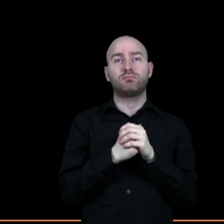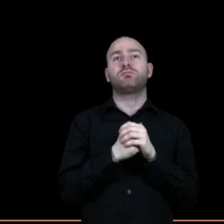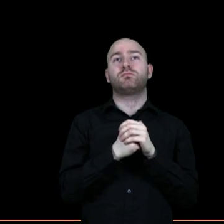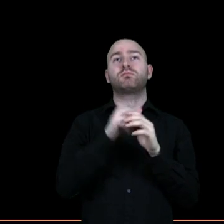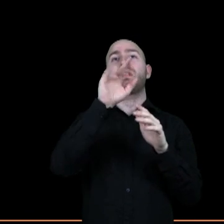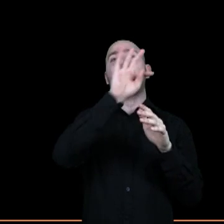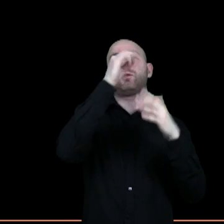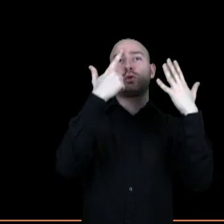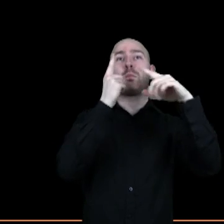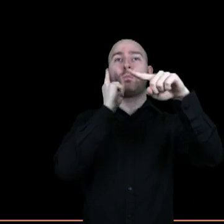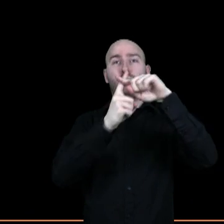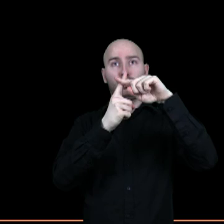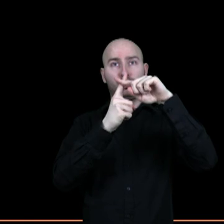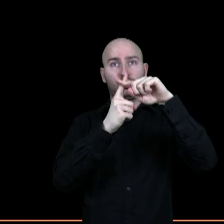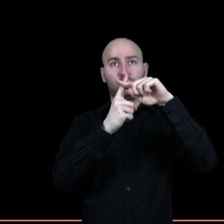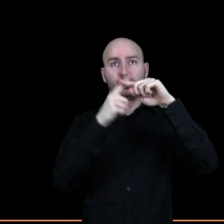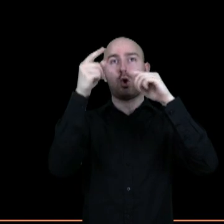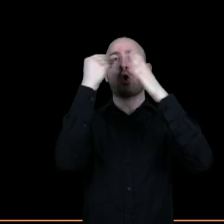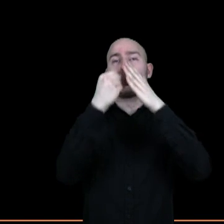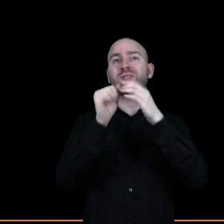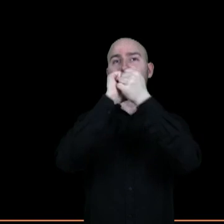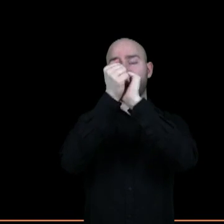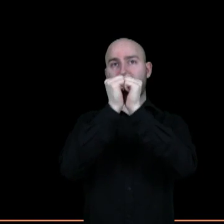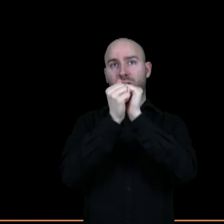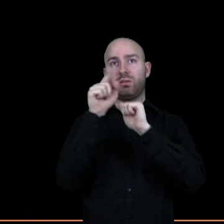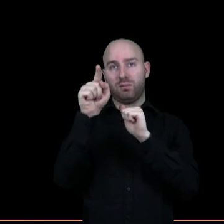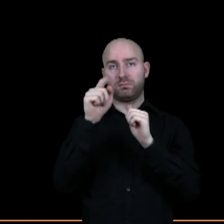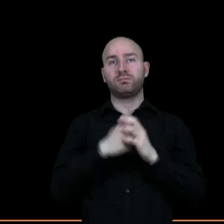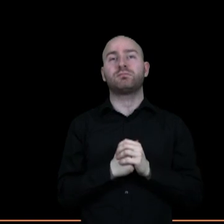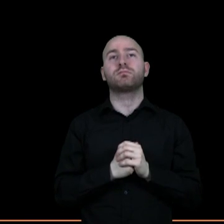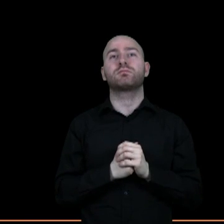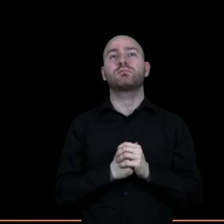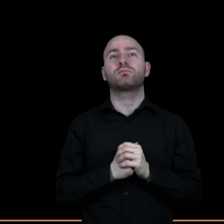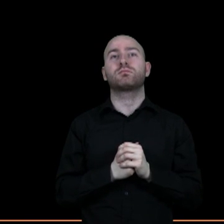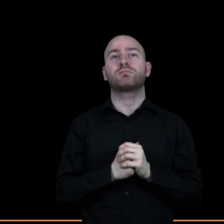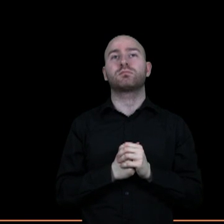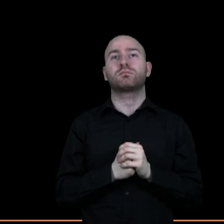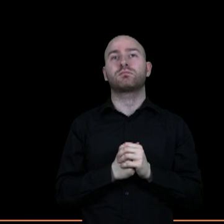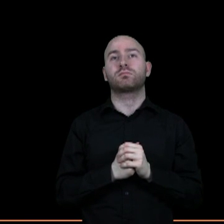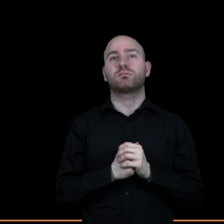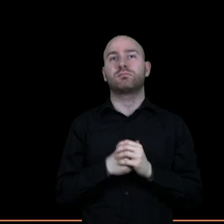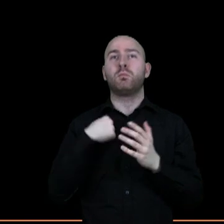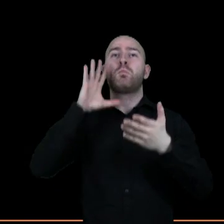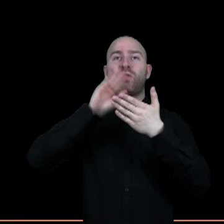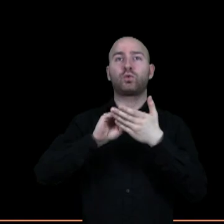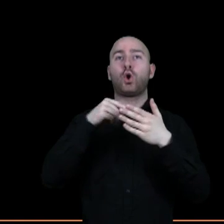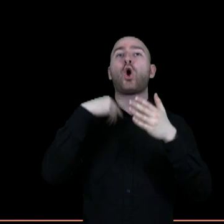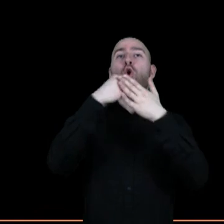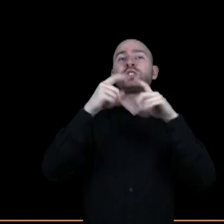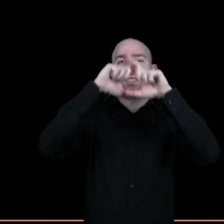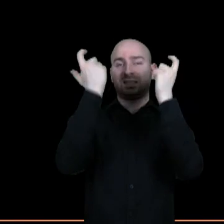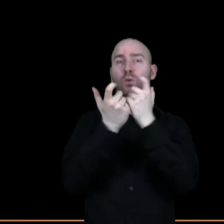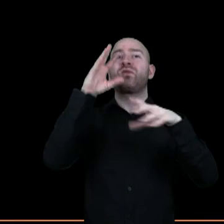Pole F7 plus to pole. Moje koszty zmienne. Koszty całkowite to koszty stałe